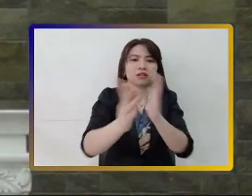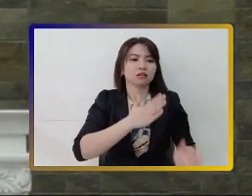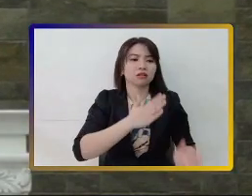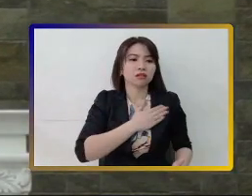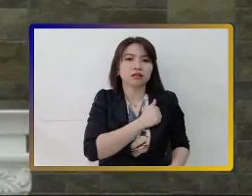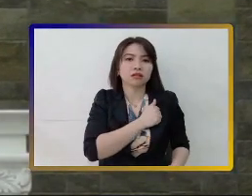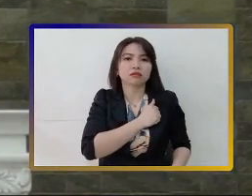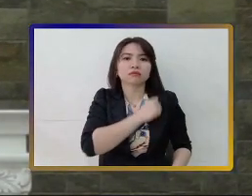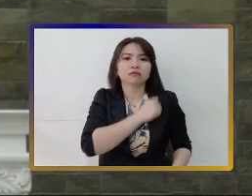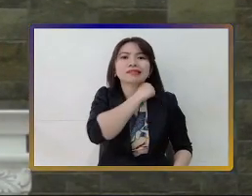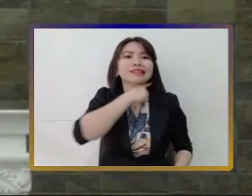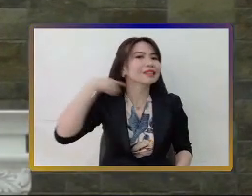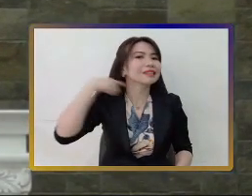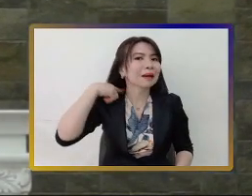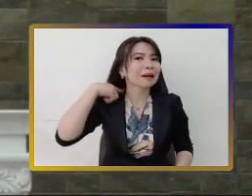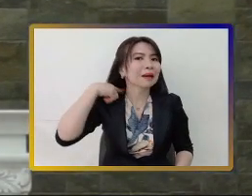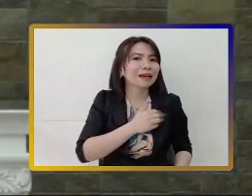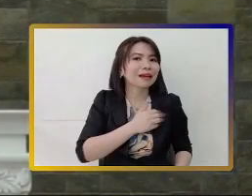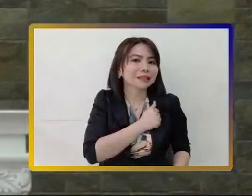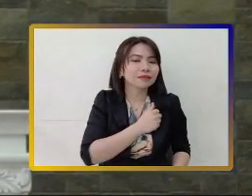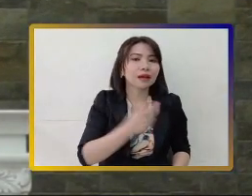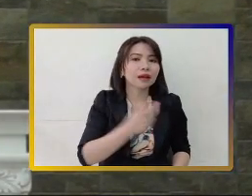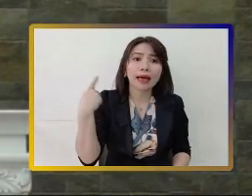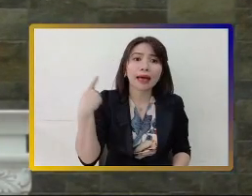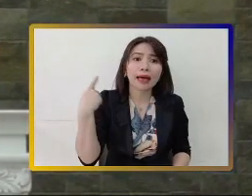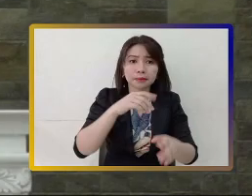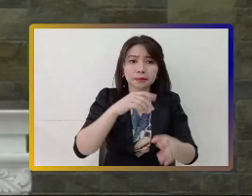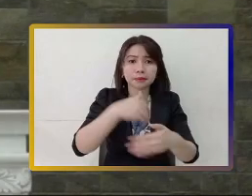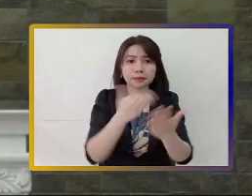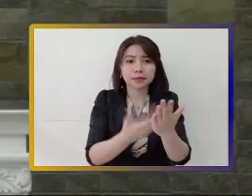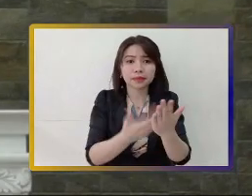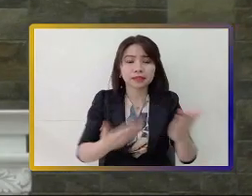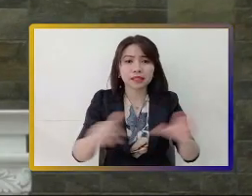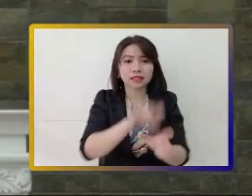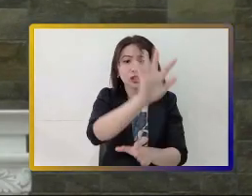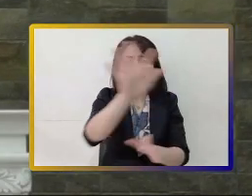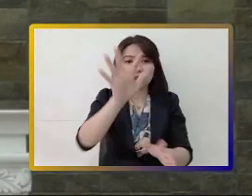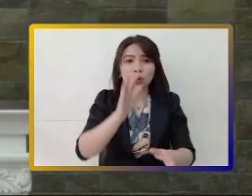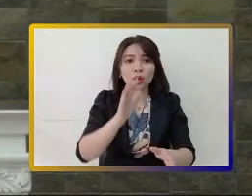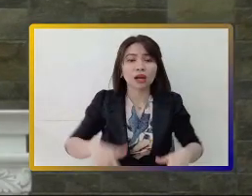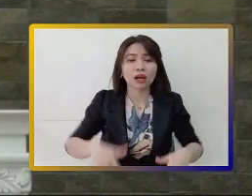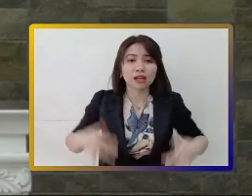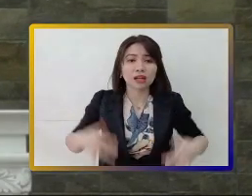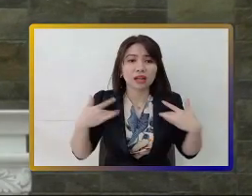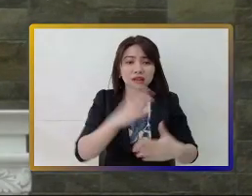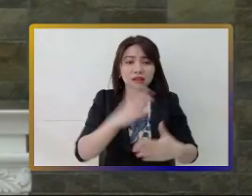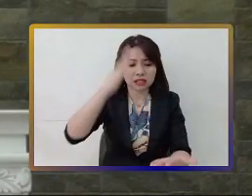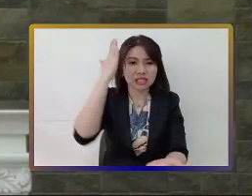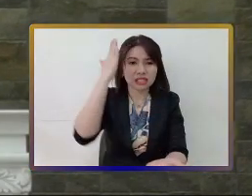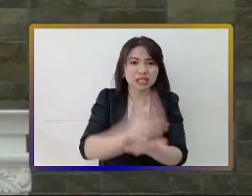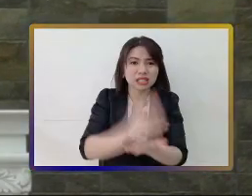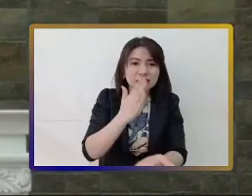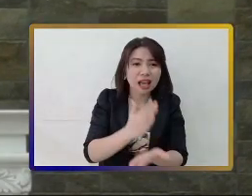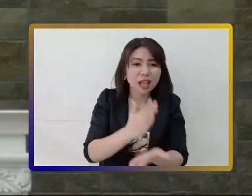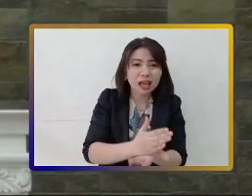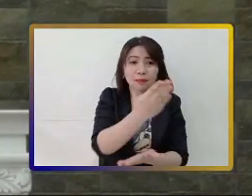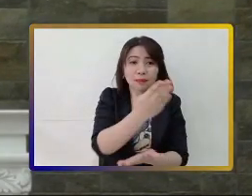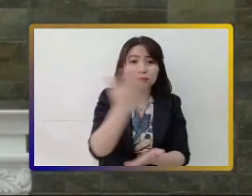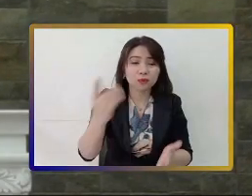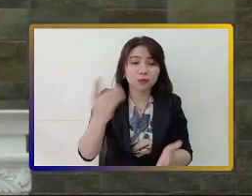is controlling your life and disabling what you are supposed to